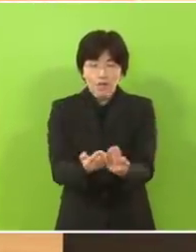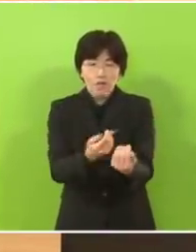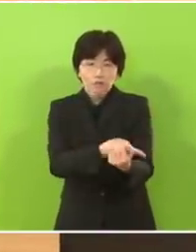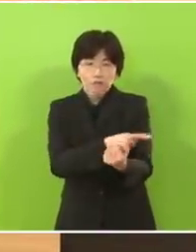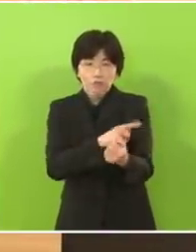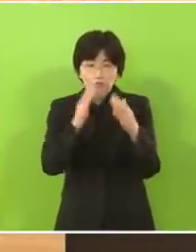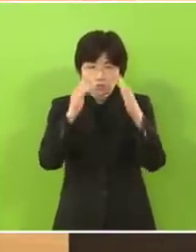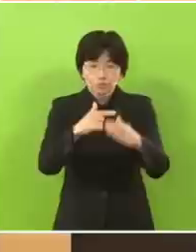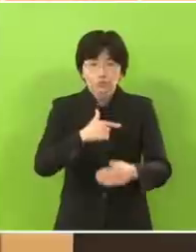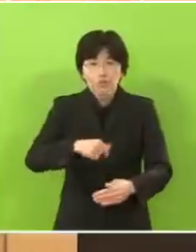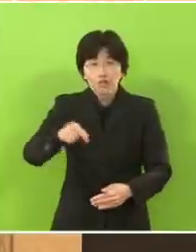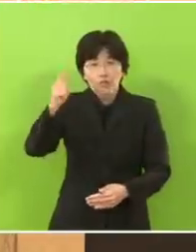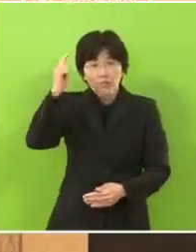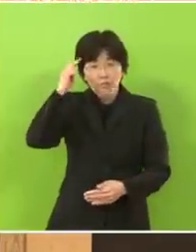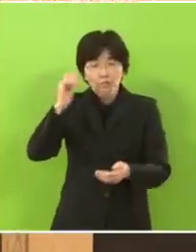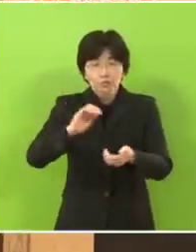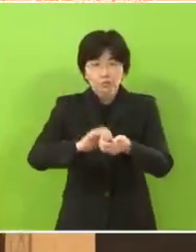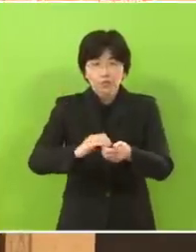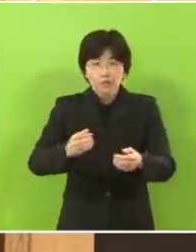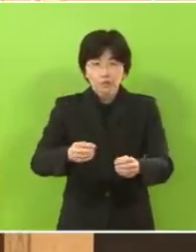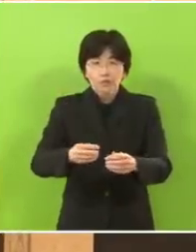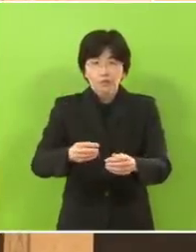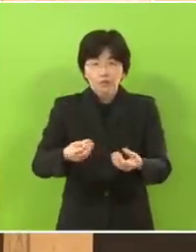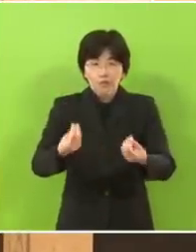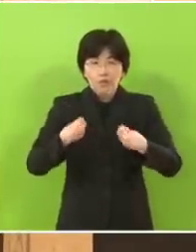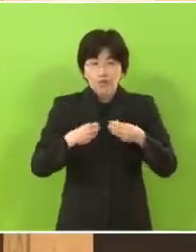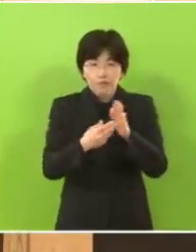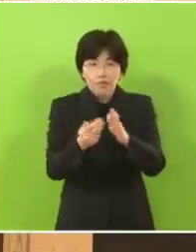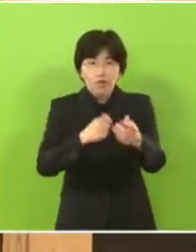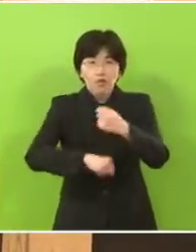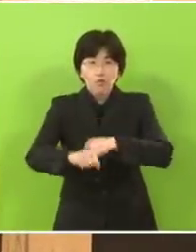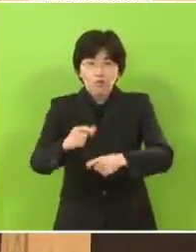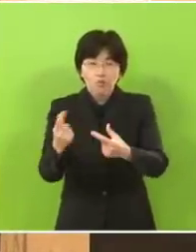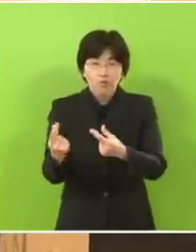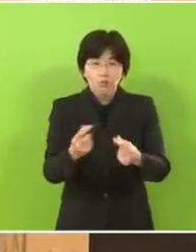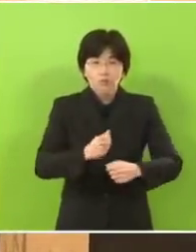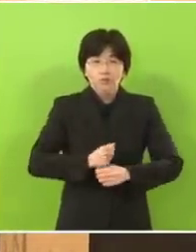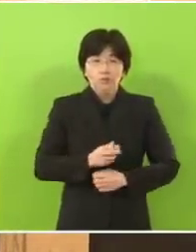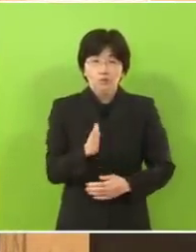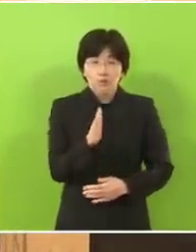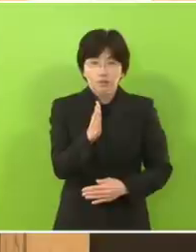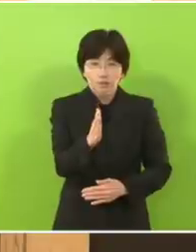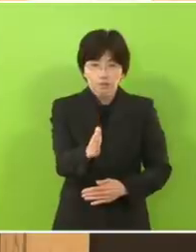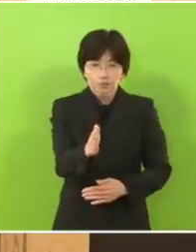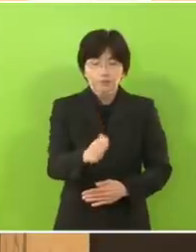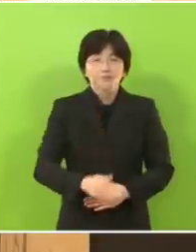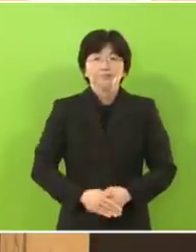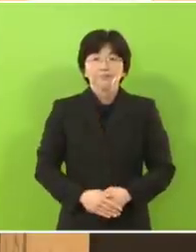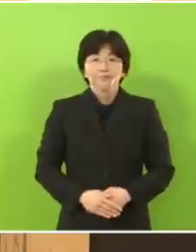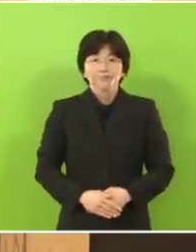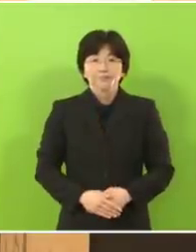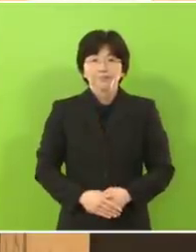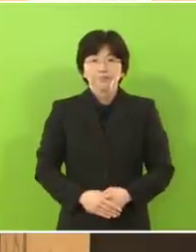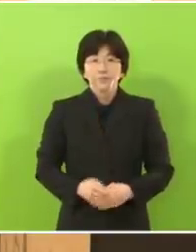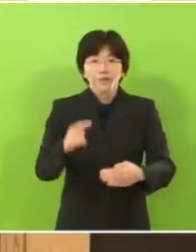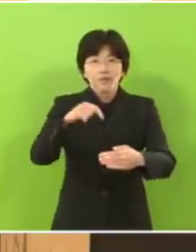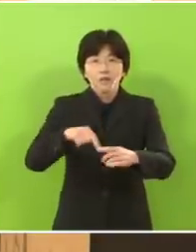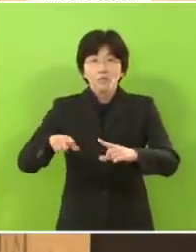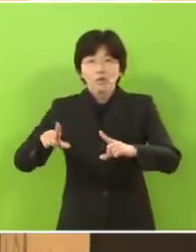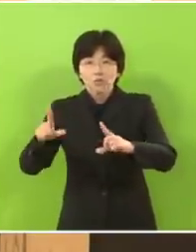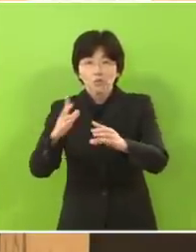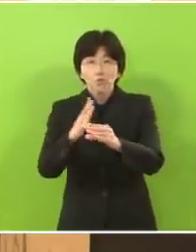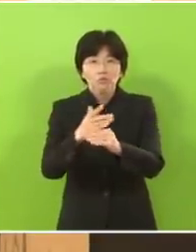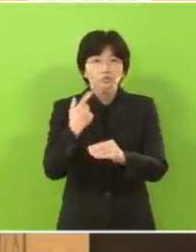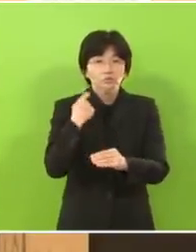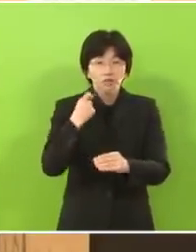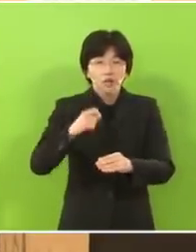でぜひ幹線回避行動の徹底を引き続きよろしくお願い致します県内は東中ないよう